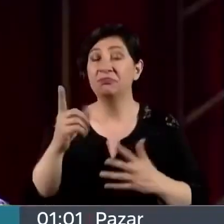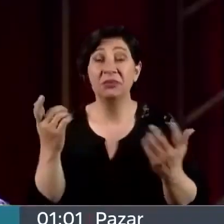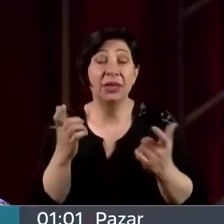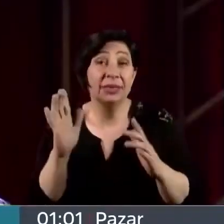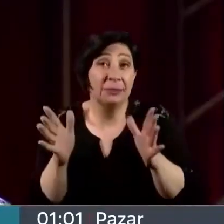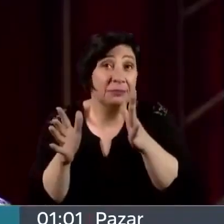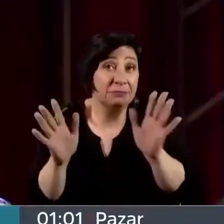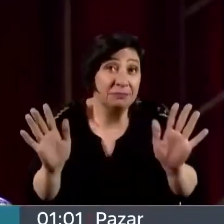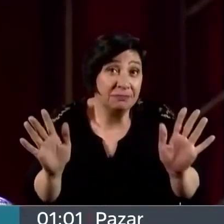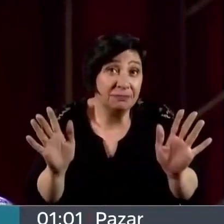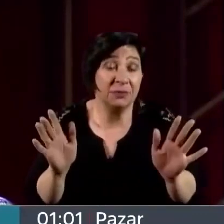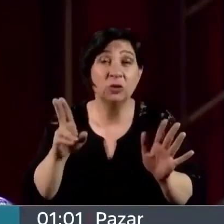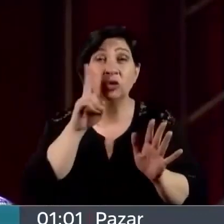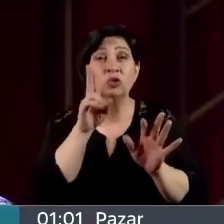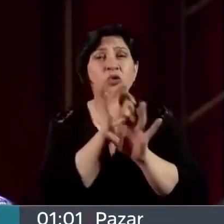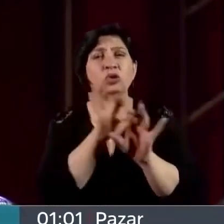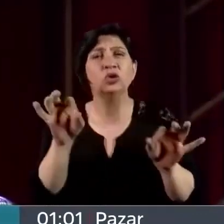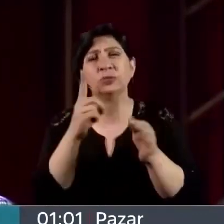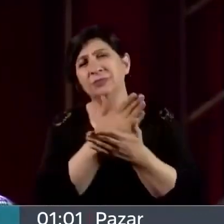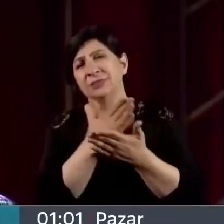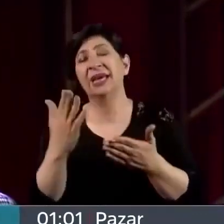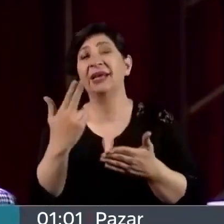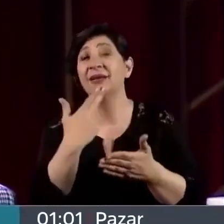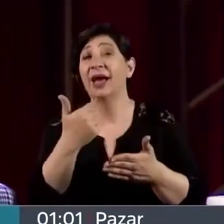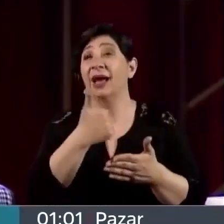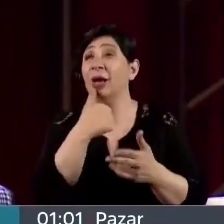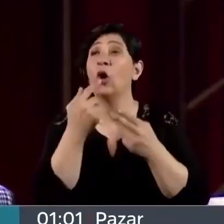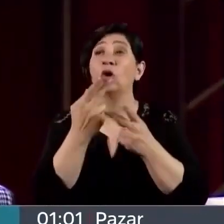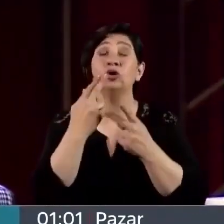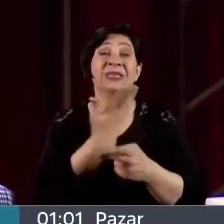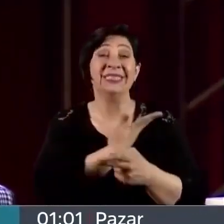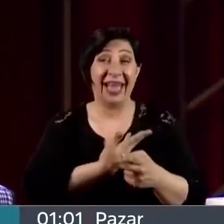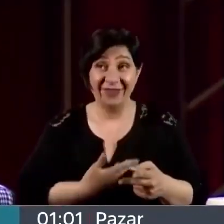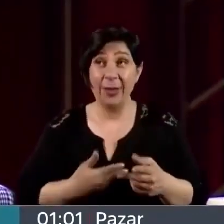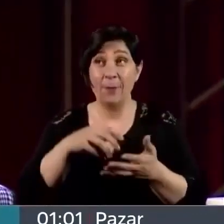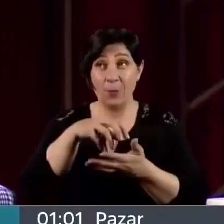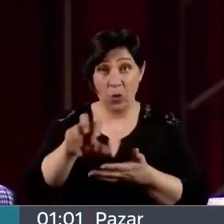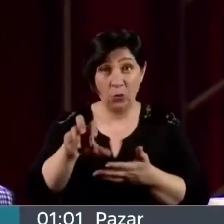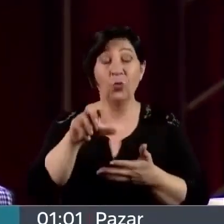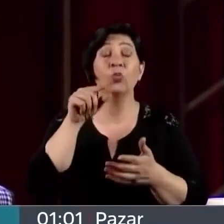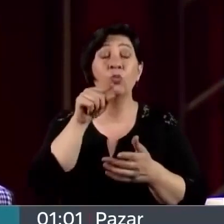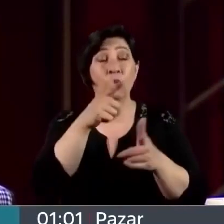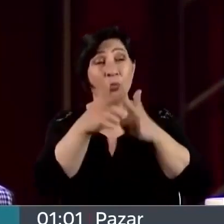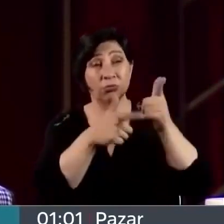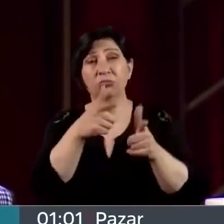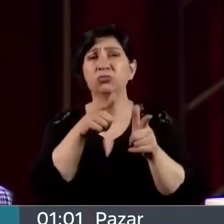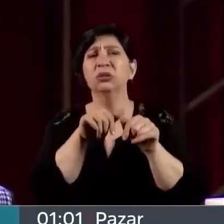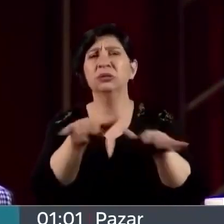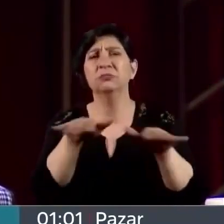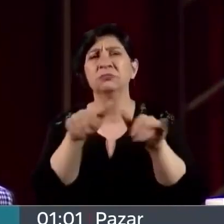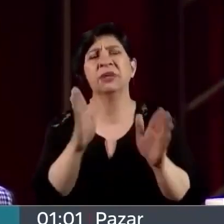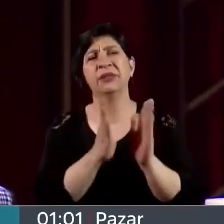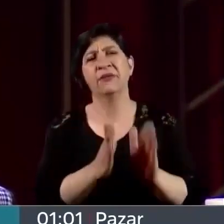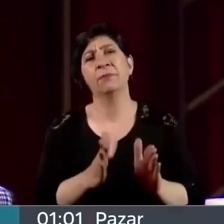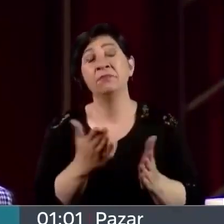bilmiyorum. Bence bu ilişki testi sonsuz bir format. Kadının da erkeğin de konuşkan olduğu bölüm çektiğimiz sürece bu yayınlanır. Nereye